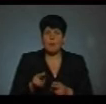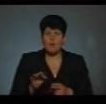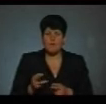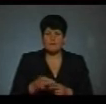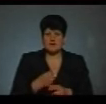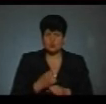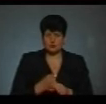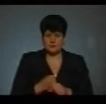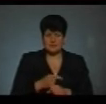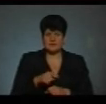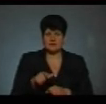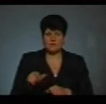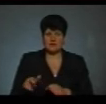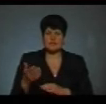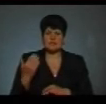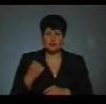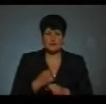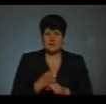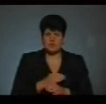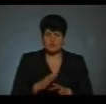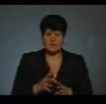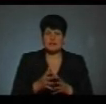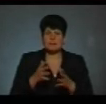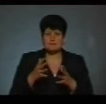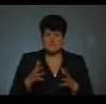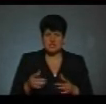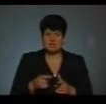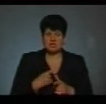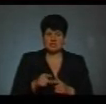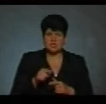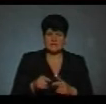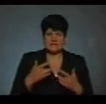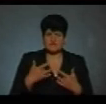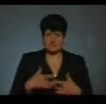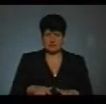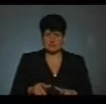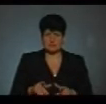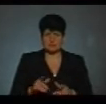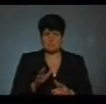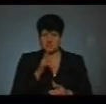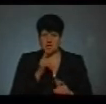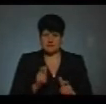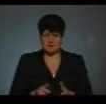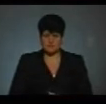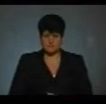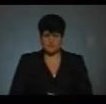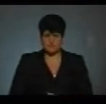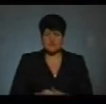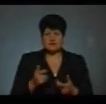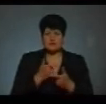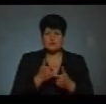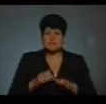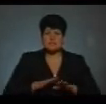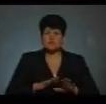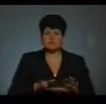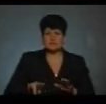таких людей, іменно, які давно не працювали, набагато більше, ніж ті, які звільнилися під час карантину. За інформацією